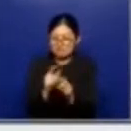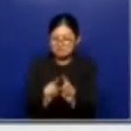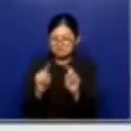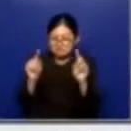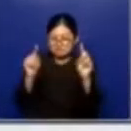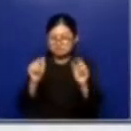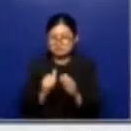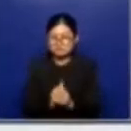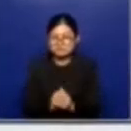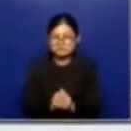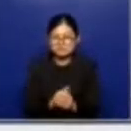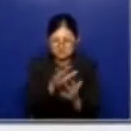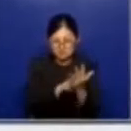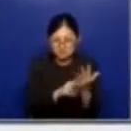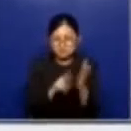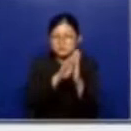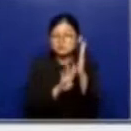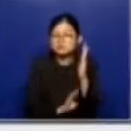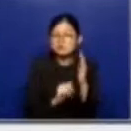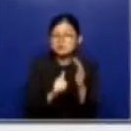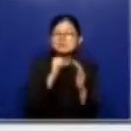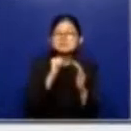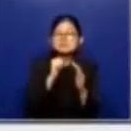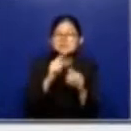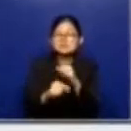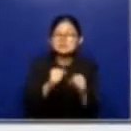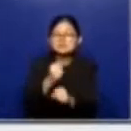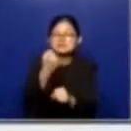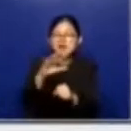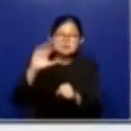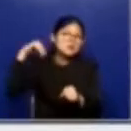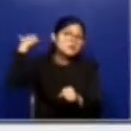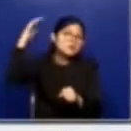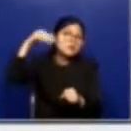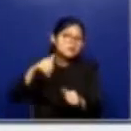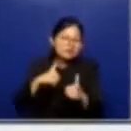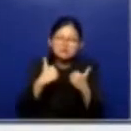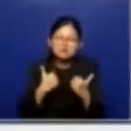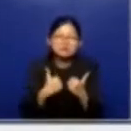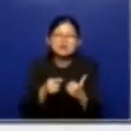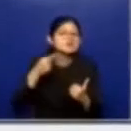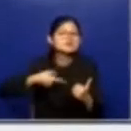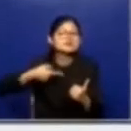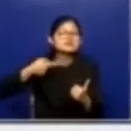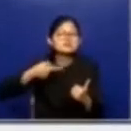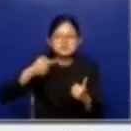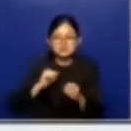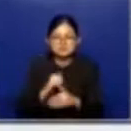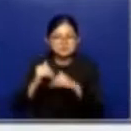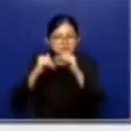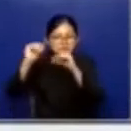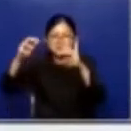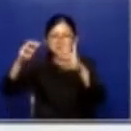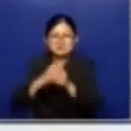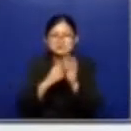การดำเนินการก็เป็นรูปแบบลักษณะเดิมๆ15ปีที่ผ่านมาเป็นอย่างไรณปัจจุบันนี้ก็ยังเป็นอย่างนั้นนะครับเ